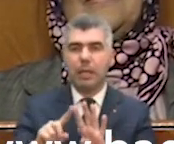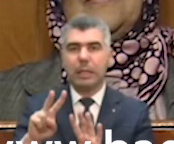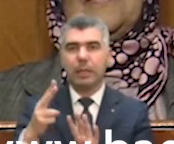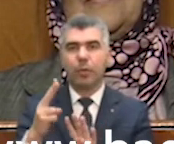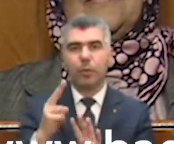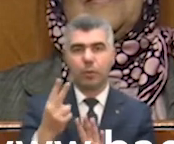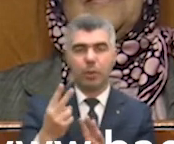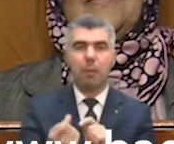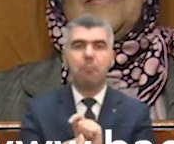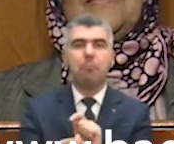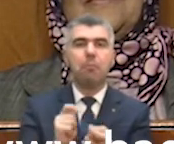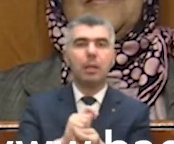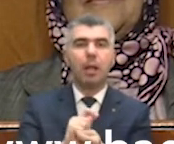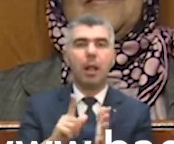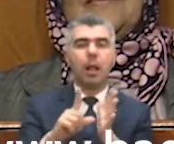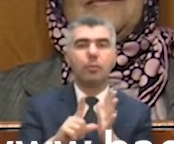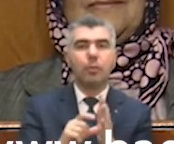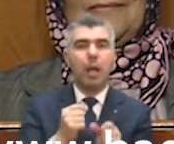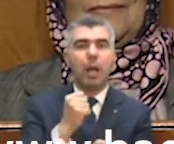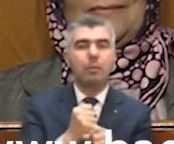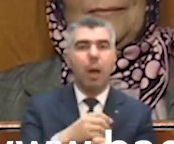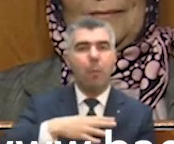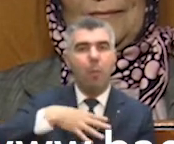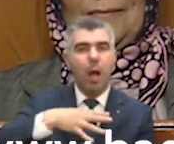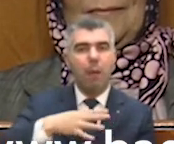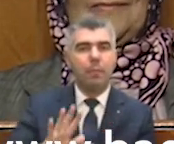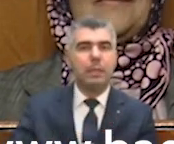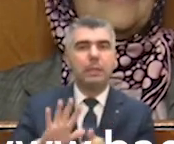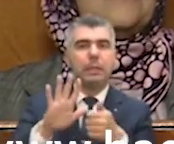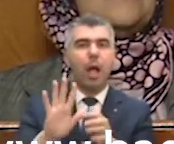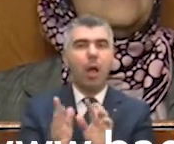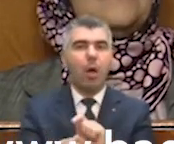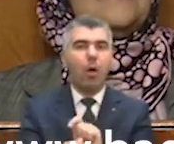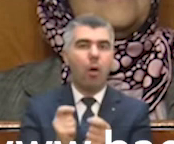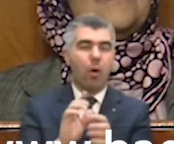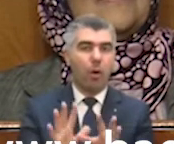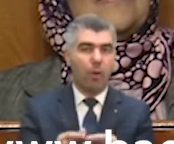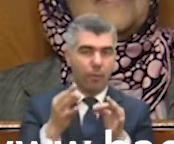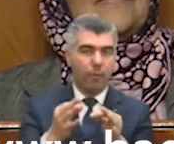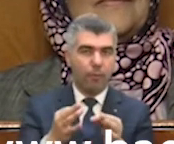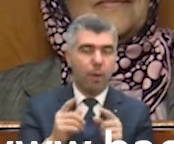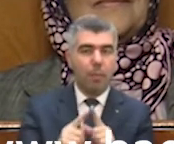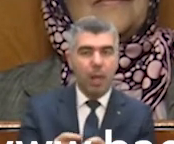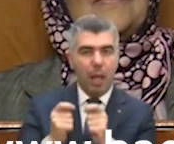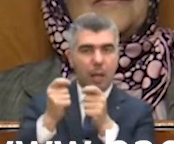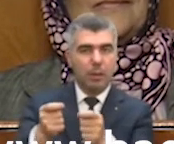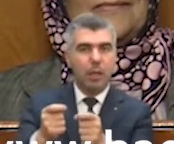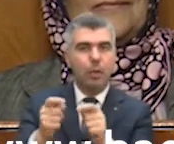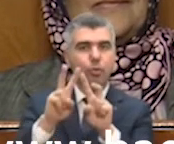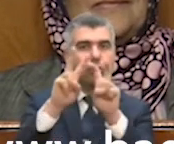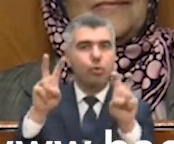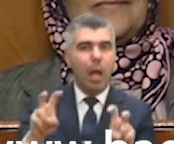القانون المنظم لمهنة المحاماة في المادة السادسة منه على المقتضيات التالية: تمنح شهادة لمزاولة مهنة